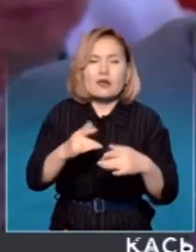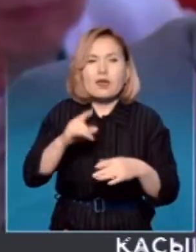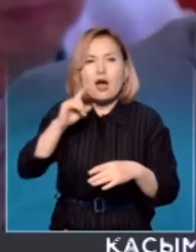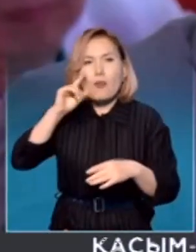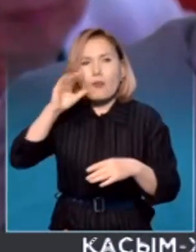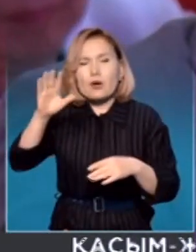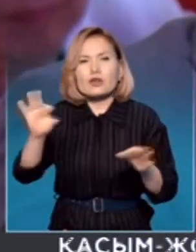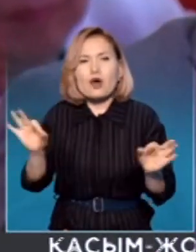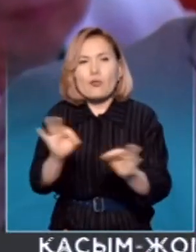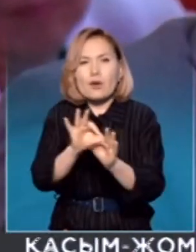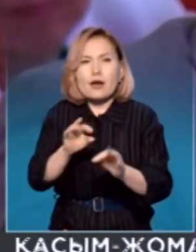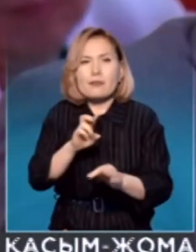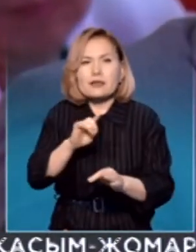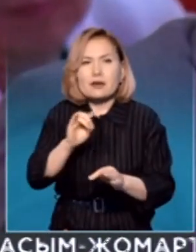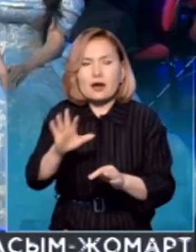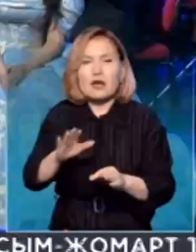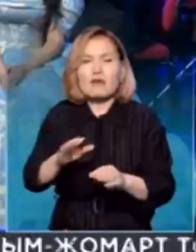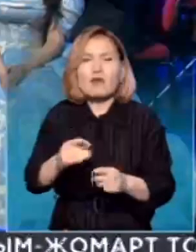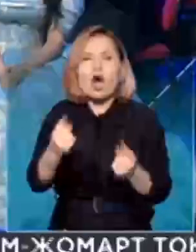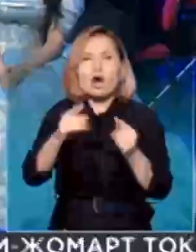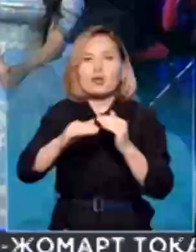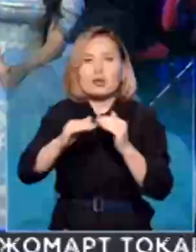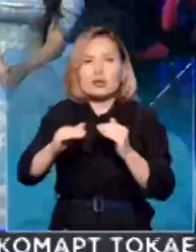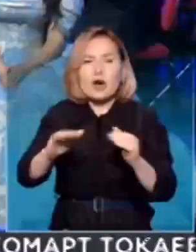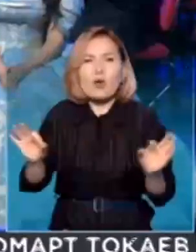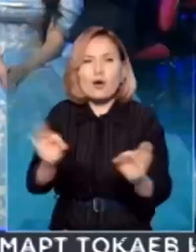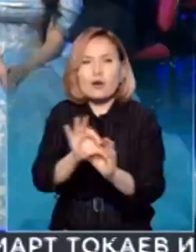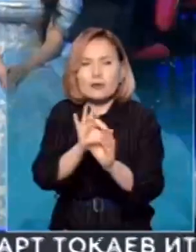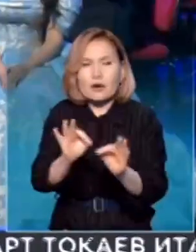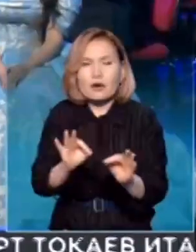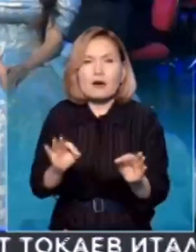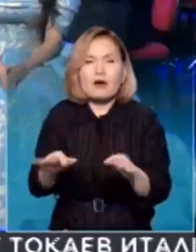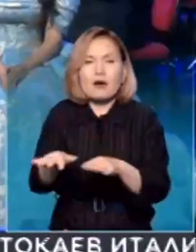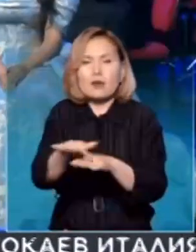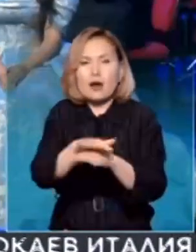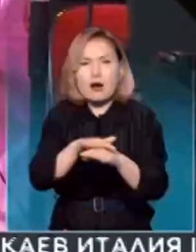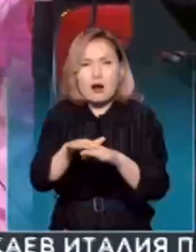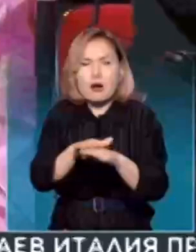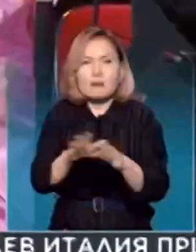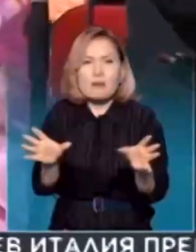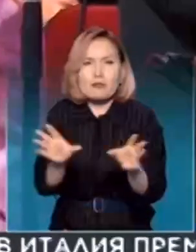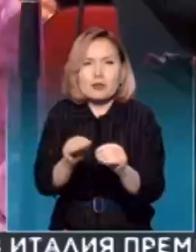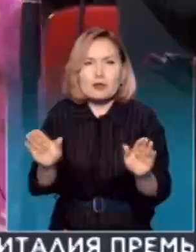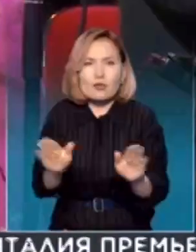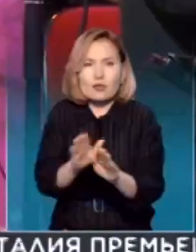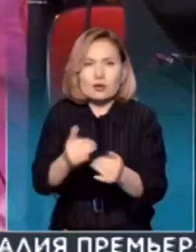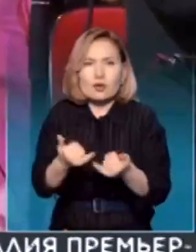Марат Бисенғалиевтің «Ұлы дала» әуені одасын бірге көрерменге ұсынды.